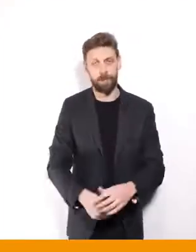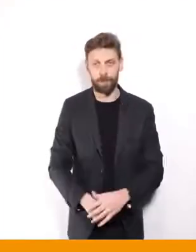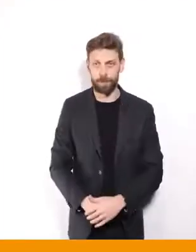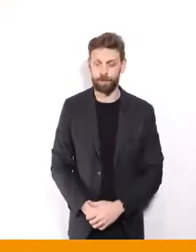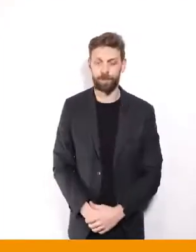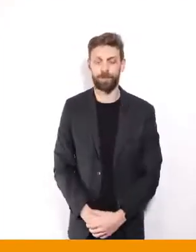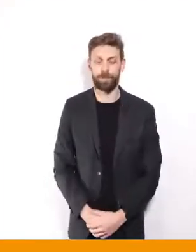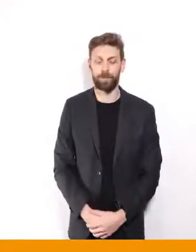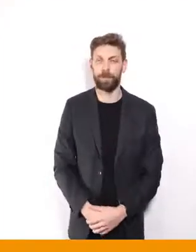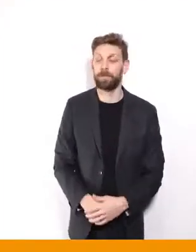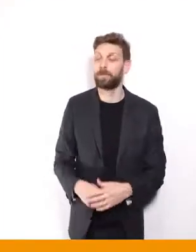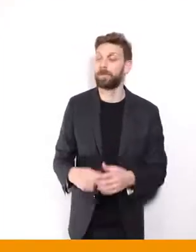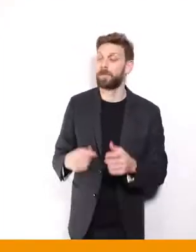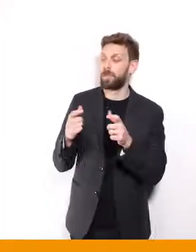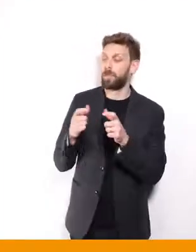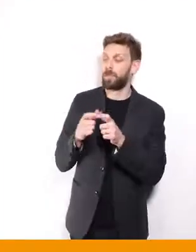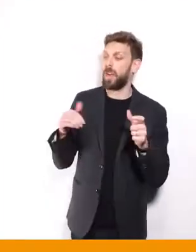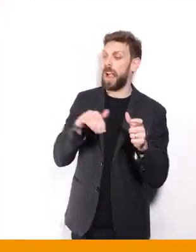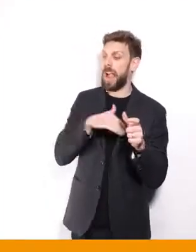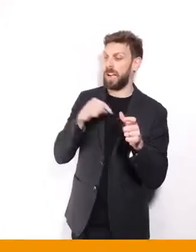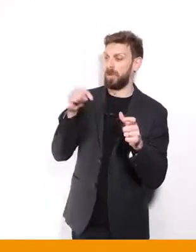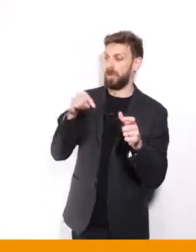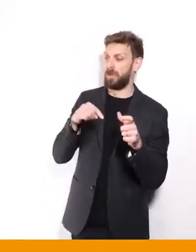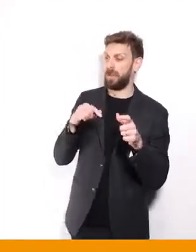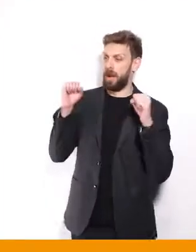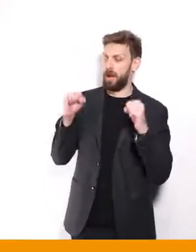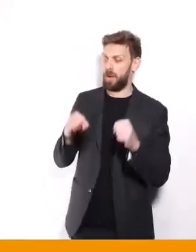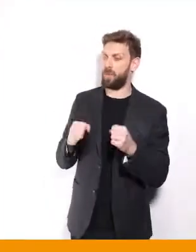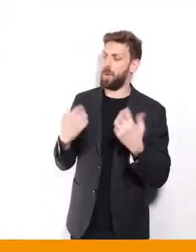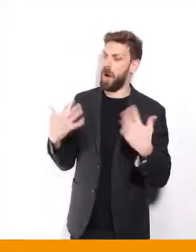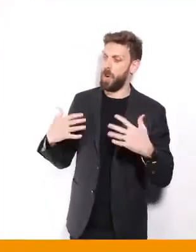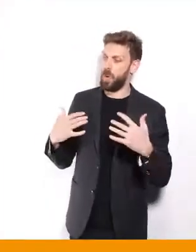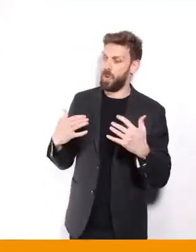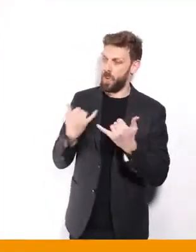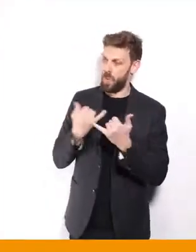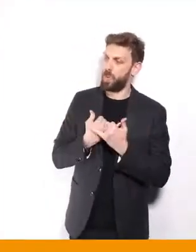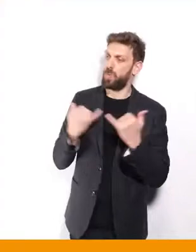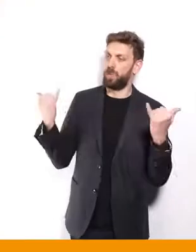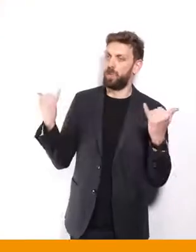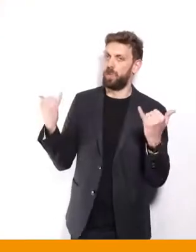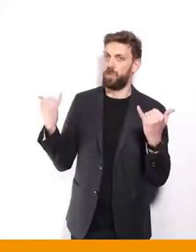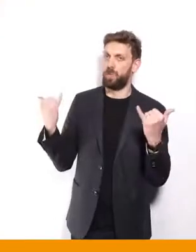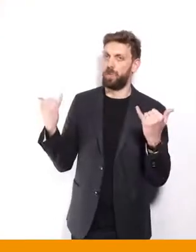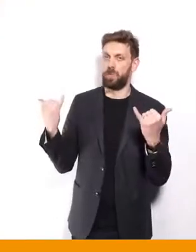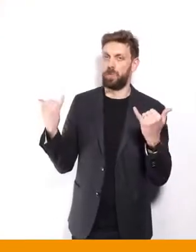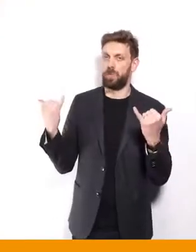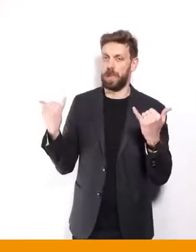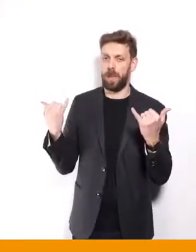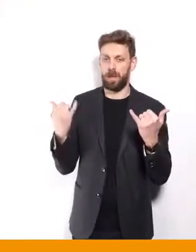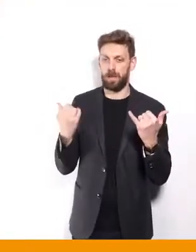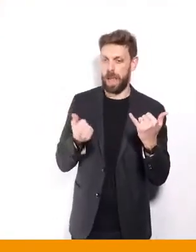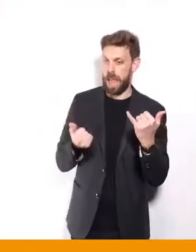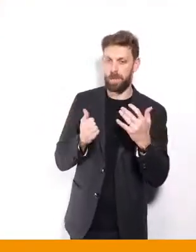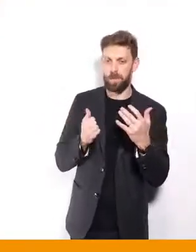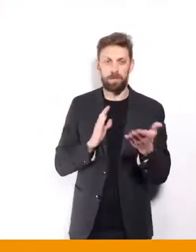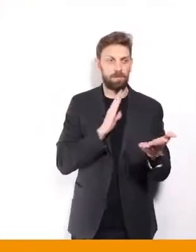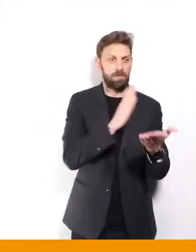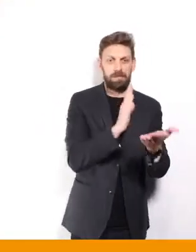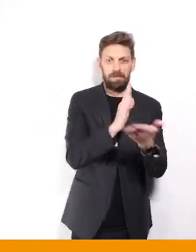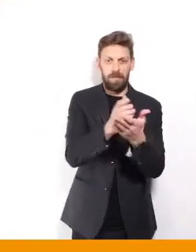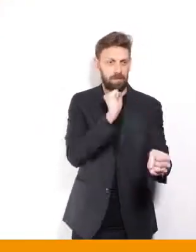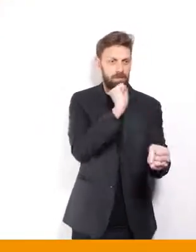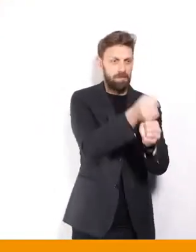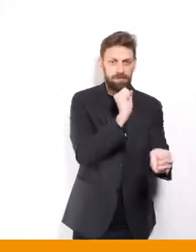une agence avec des pouvoirs assez larges, des pouvoirs y compris de sanctions, et qui s'appuie effectivement sur une de